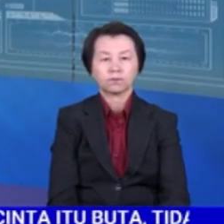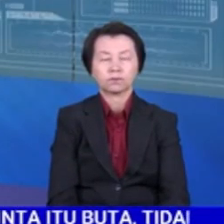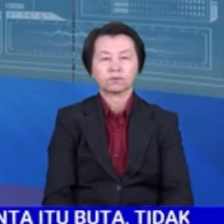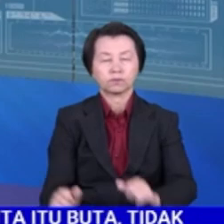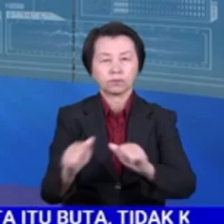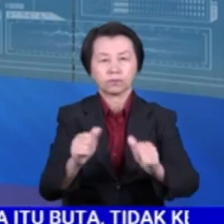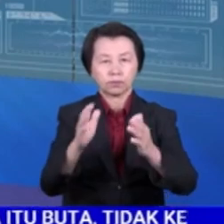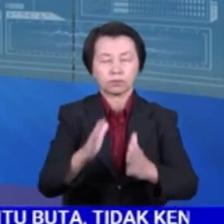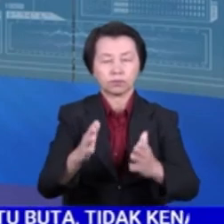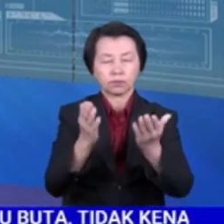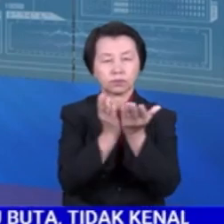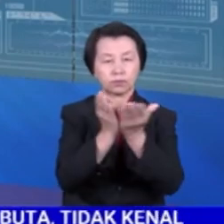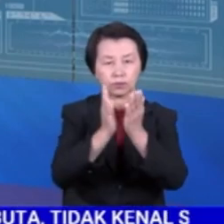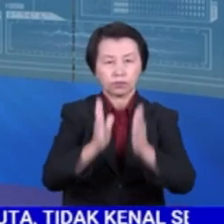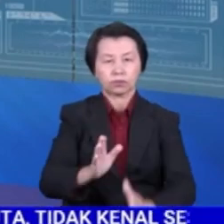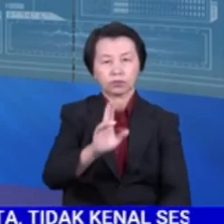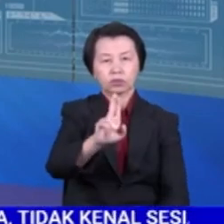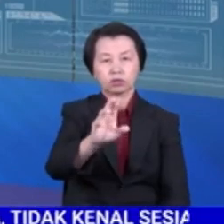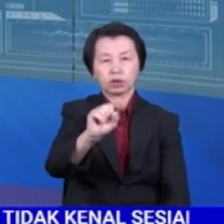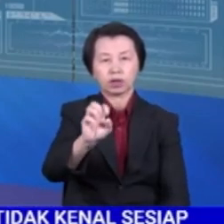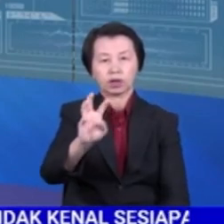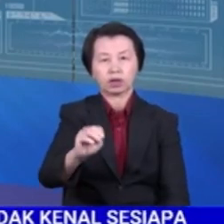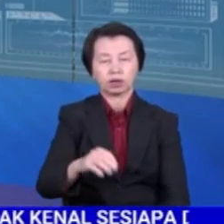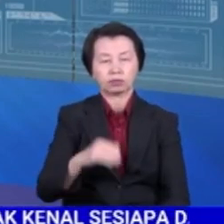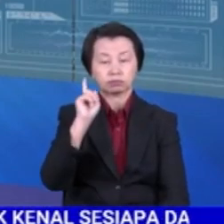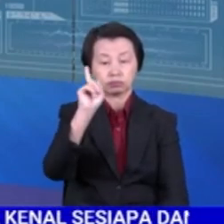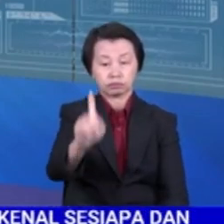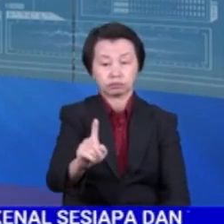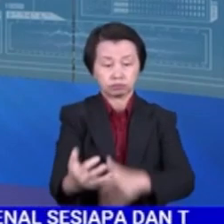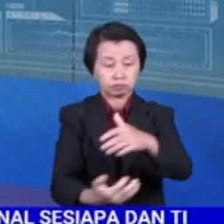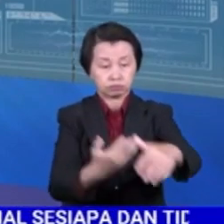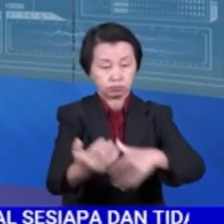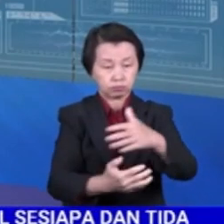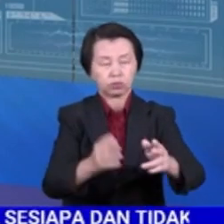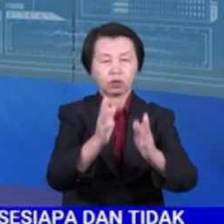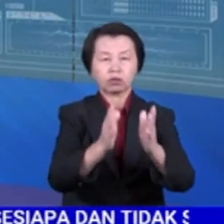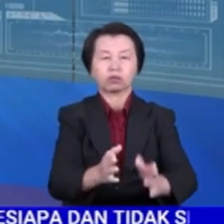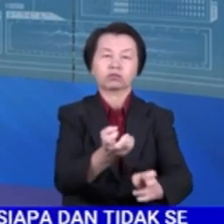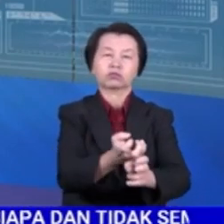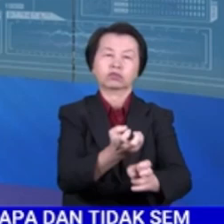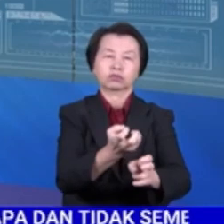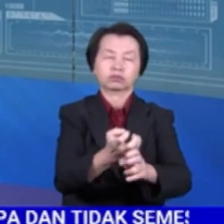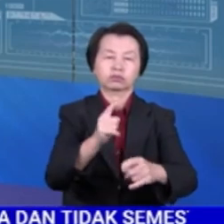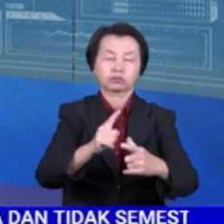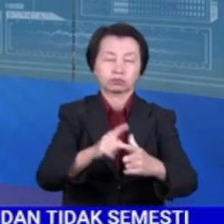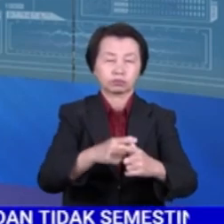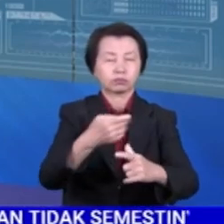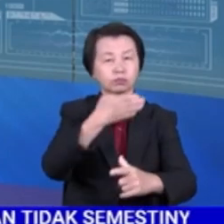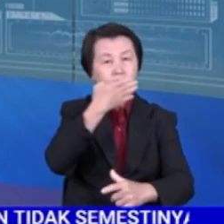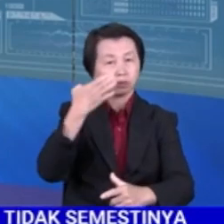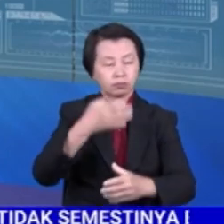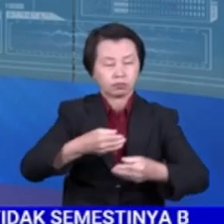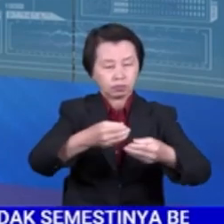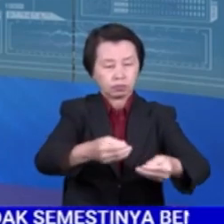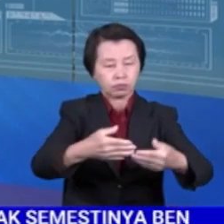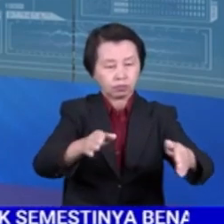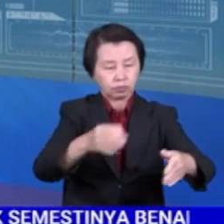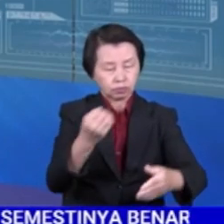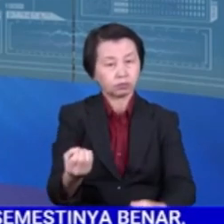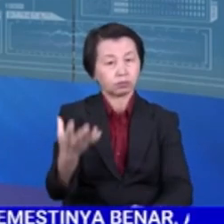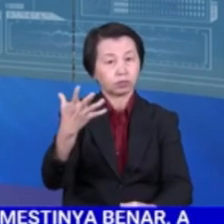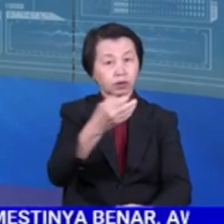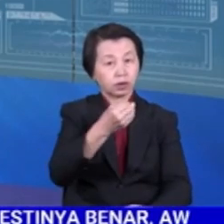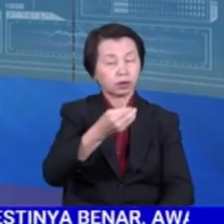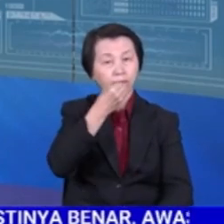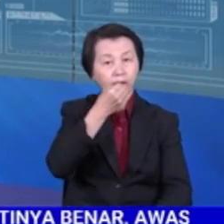Aktivis mahasiswa USM tampil menyantuni gelandangan sempena Ramadan dengan pemberian pek juadah berbuka dan